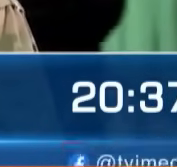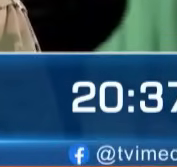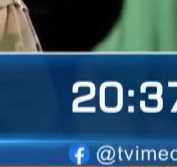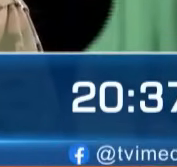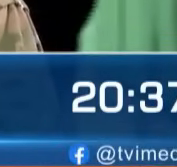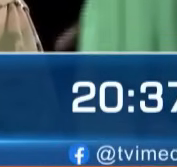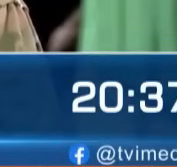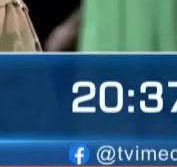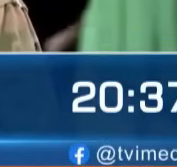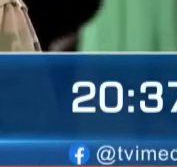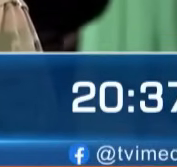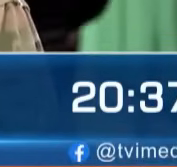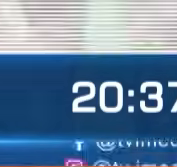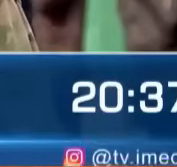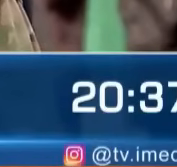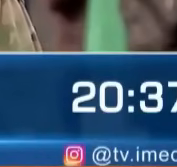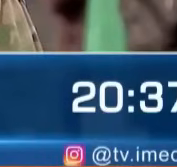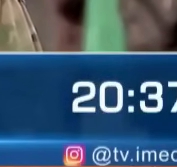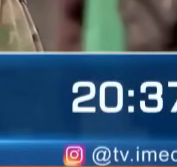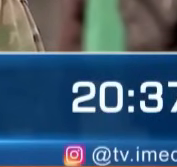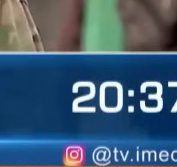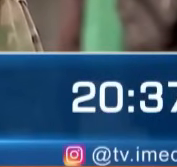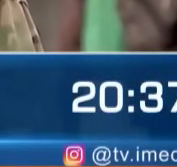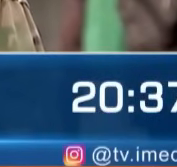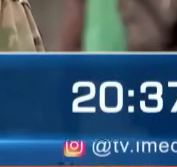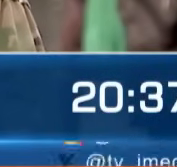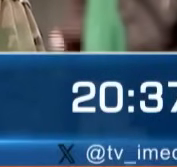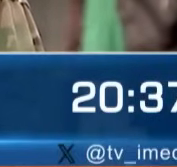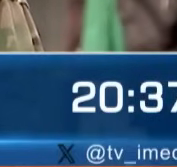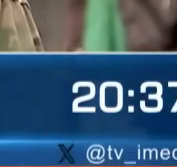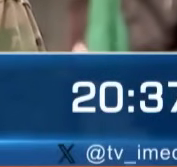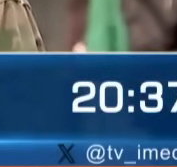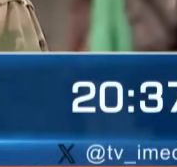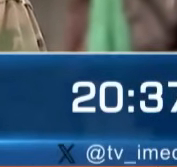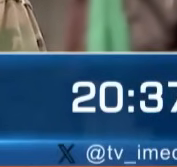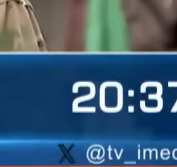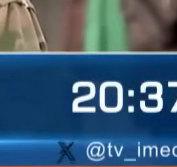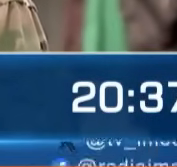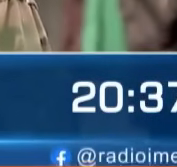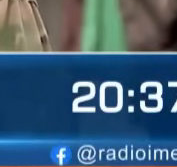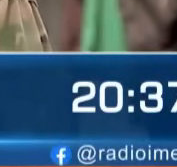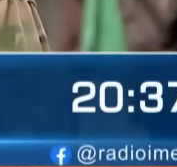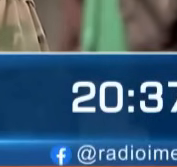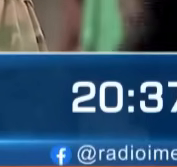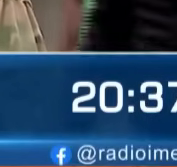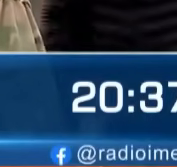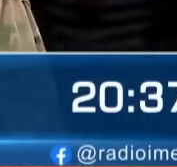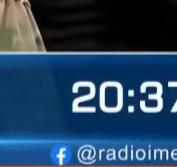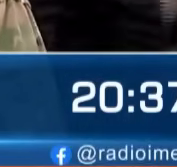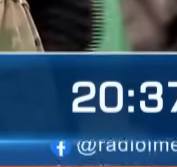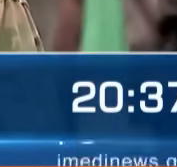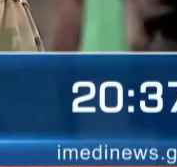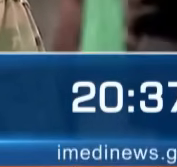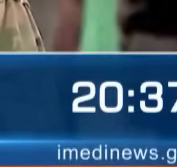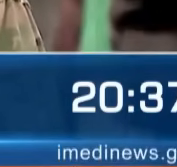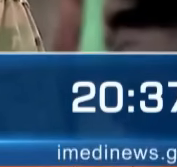tshra sahli. Machoris ertim tlian da ingra, sahleban de movida es metzguli procesi da gacherda sahlebtan,